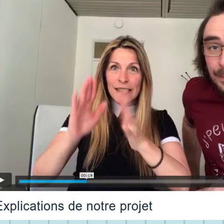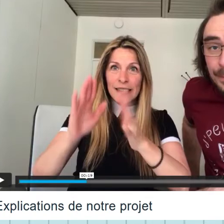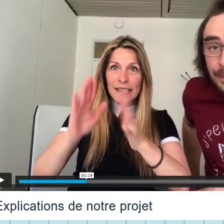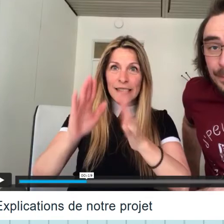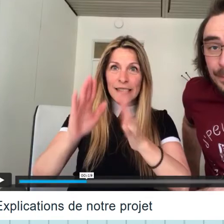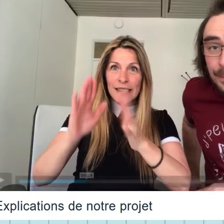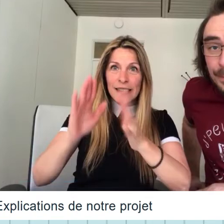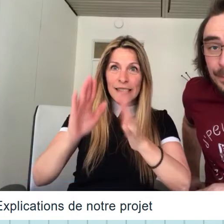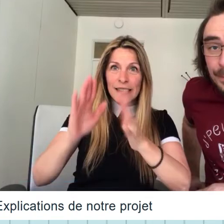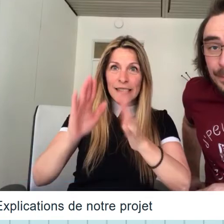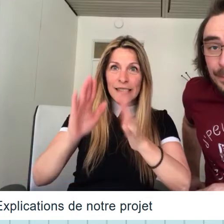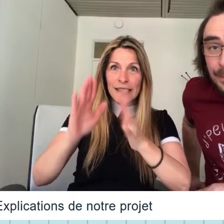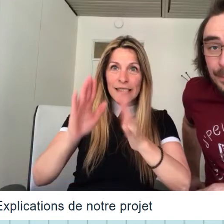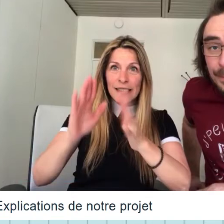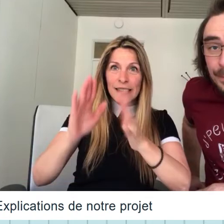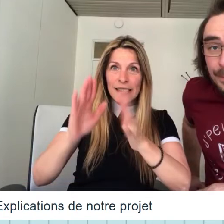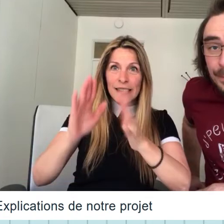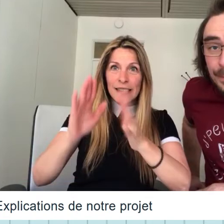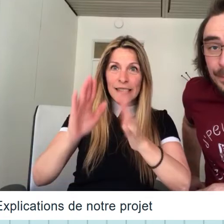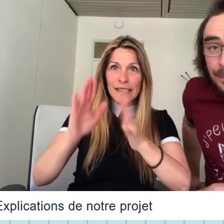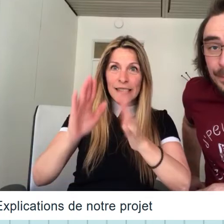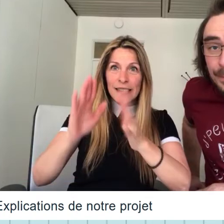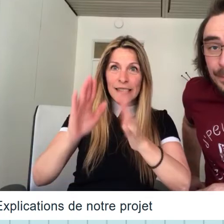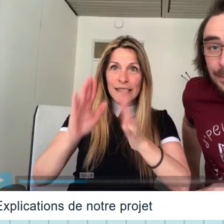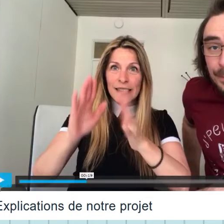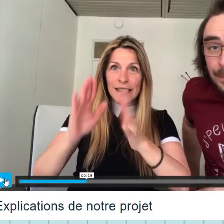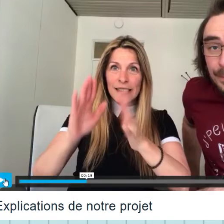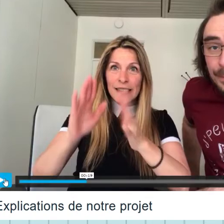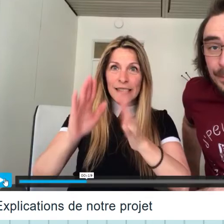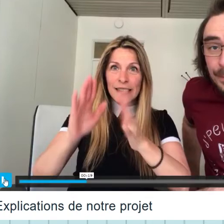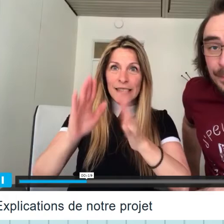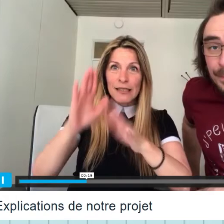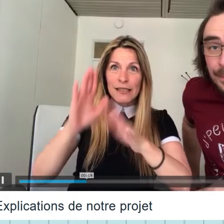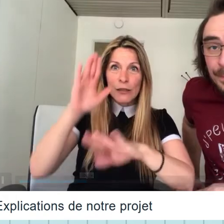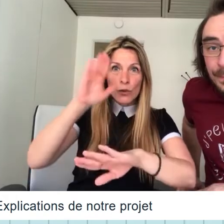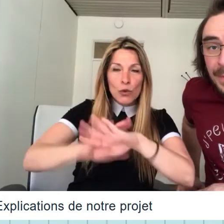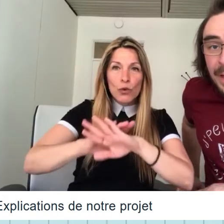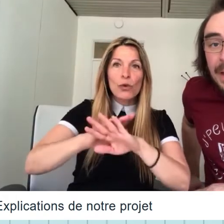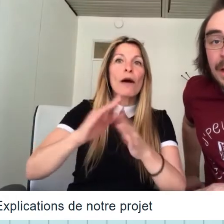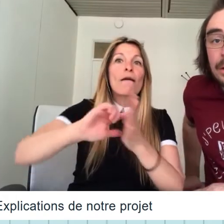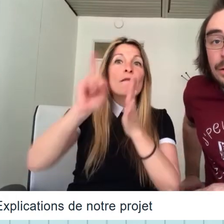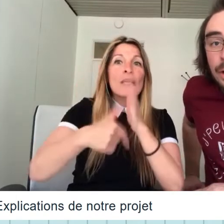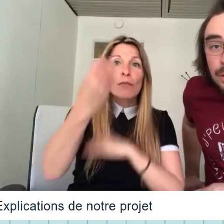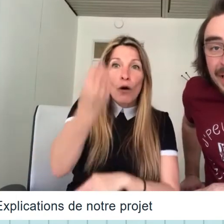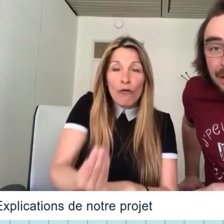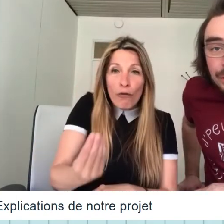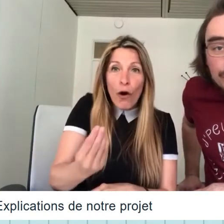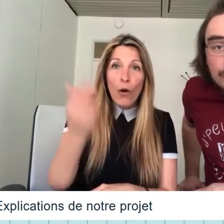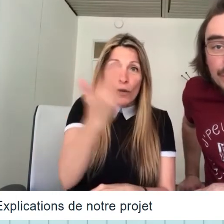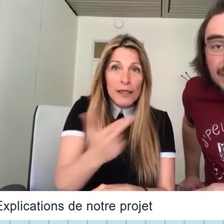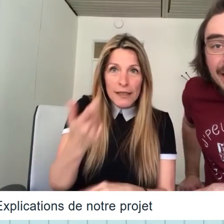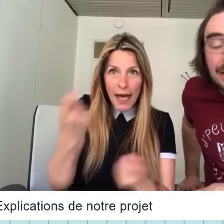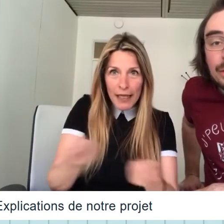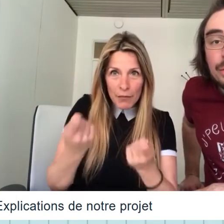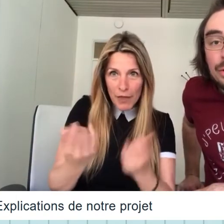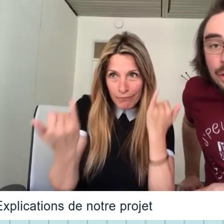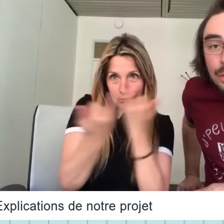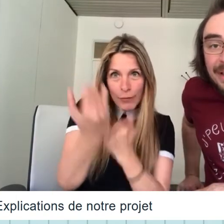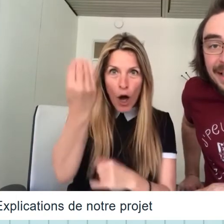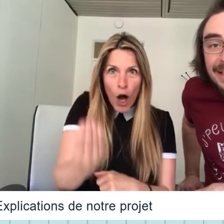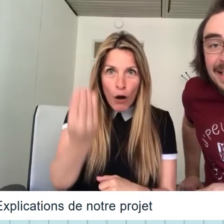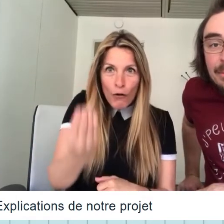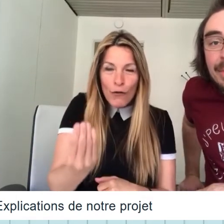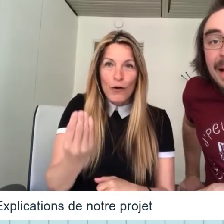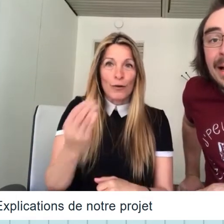déjà 2 genres qui seront représentés. C'est un début. Pas ouf, mais c'est un début. Dans le cadre de ce projet, nous